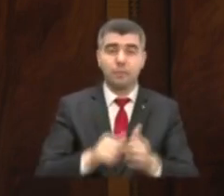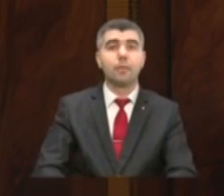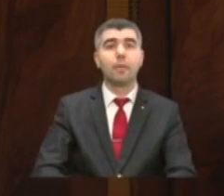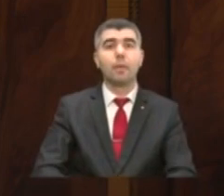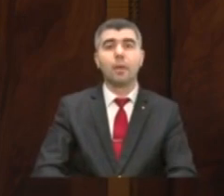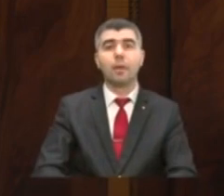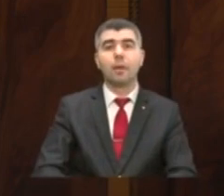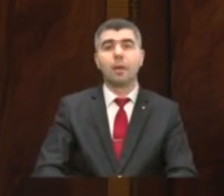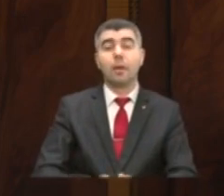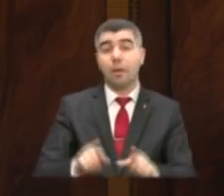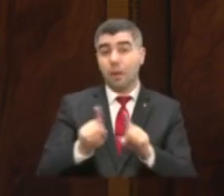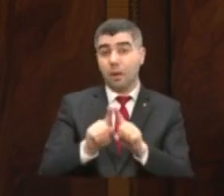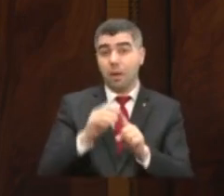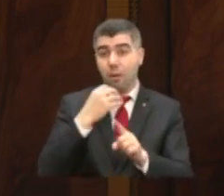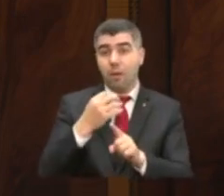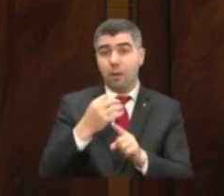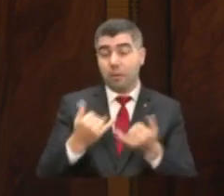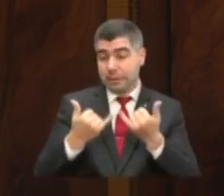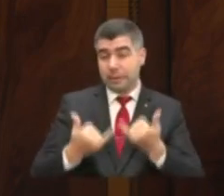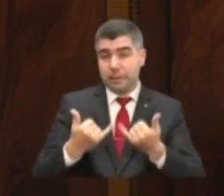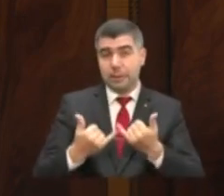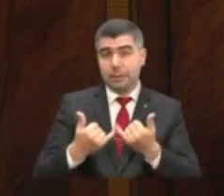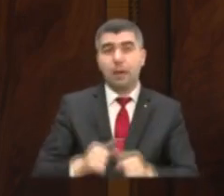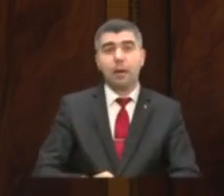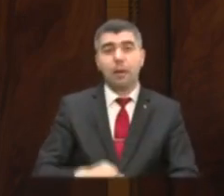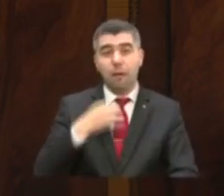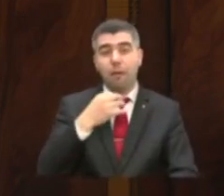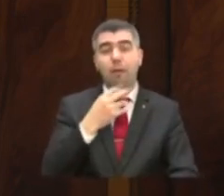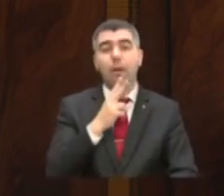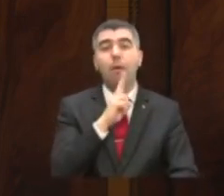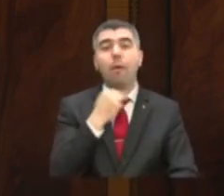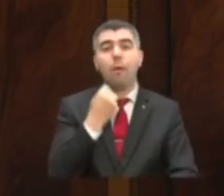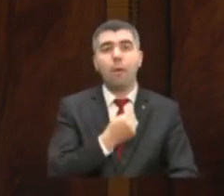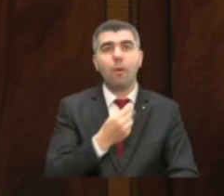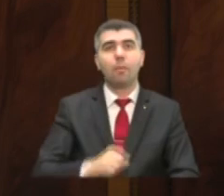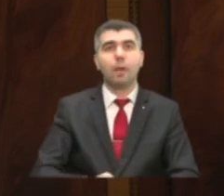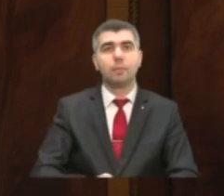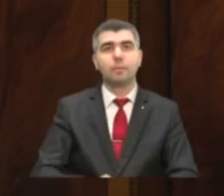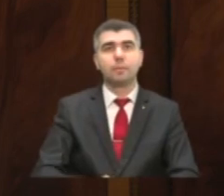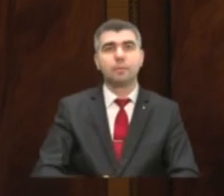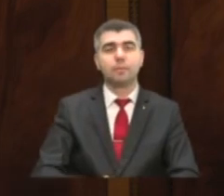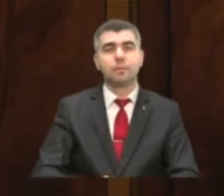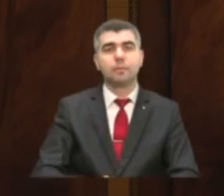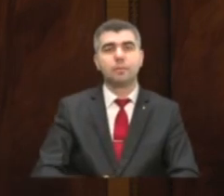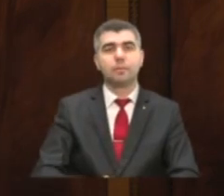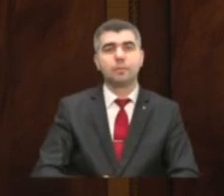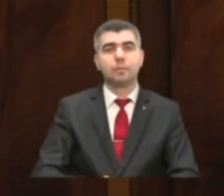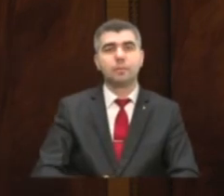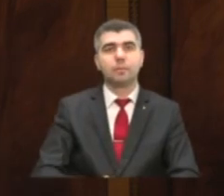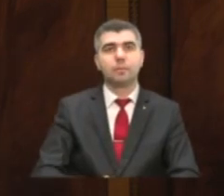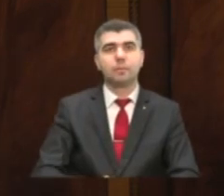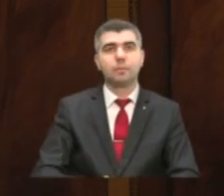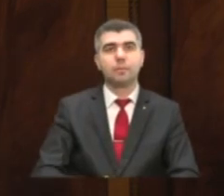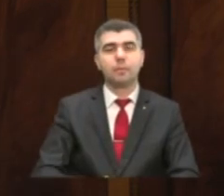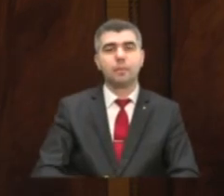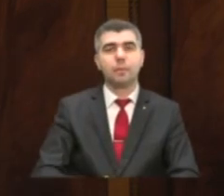ومن هنا يمكن أن أقول بأن الحكومة، سادة الصحفيين من فضلكم الحكومة